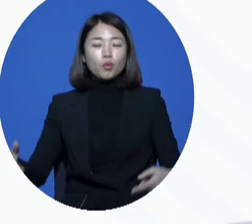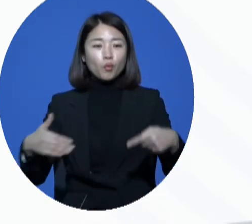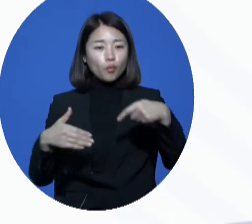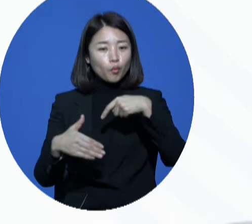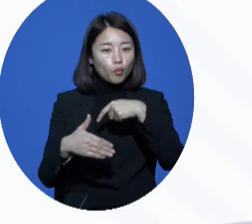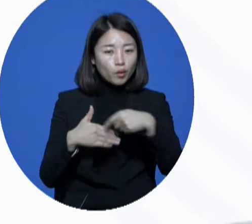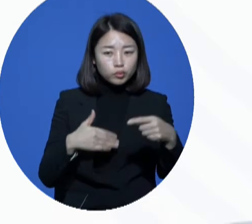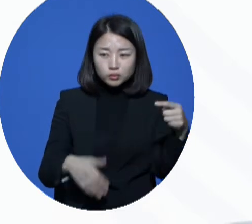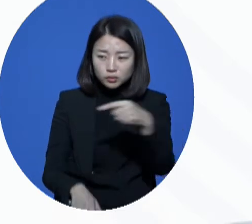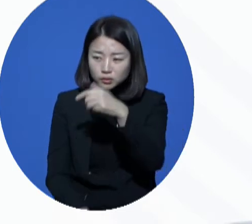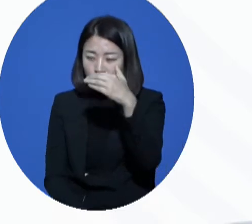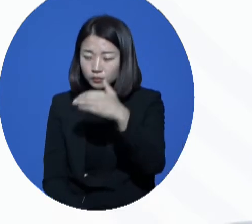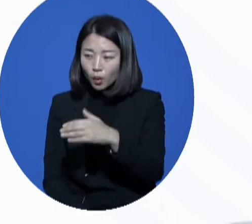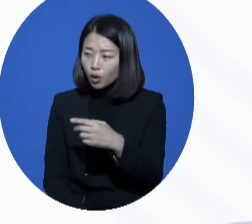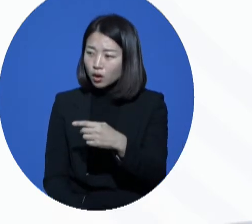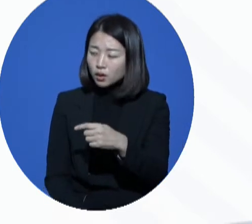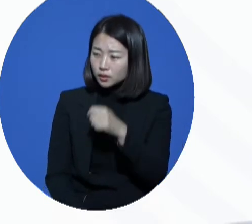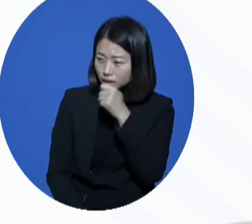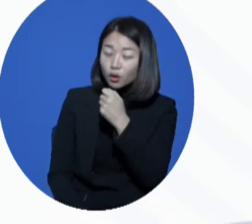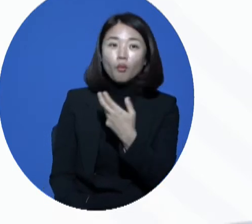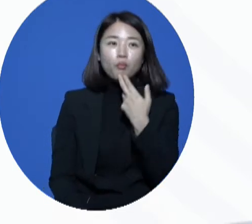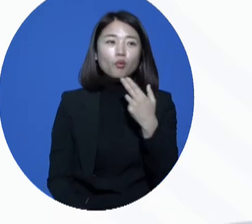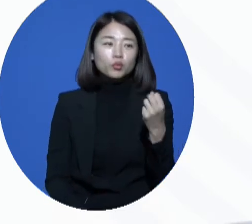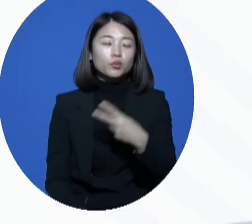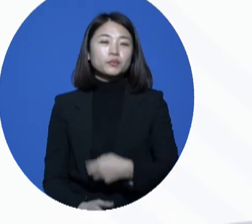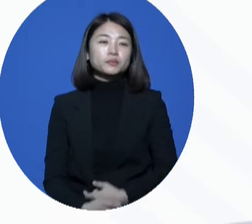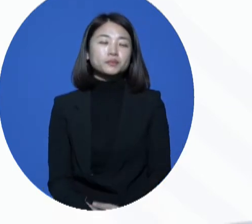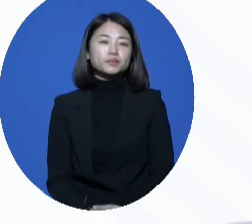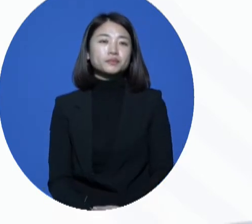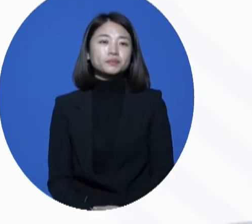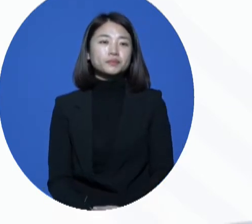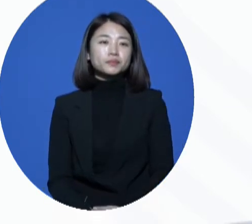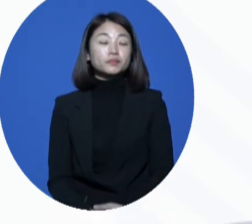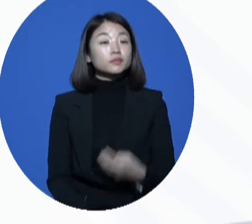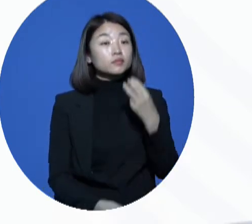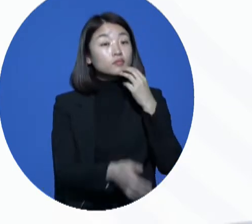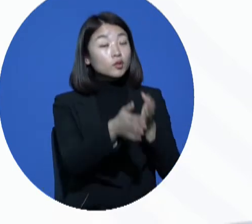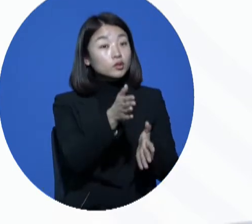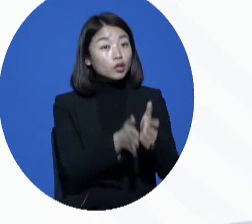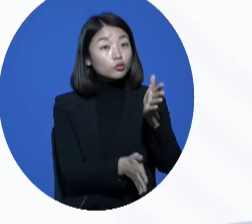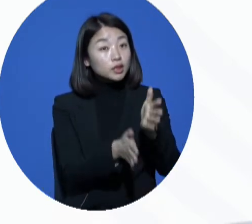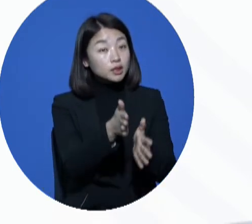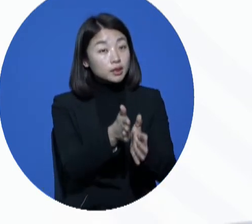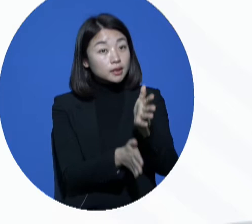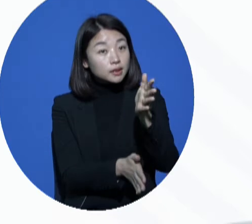인권 침해에 대해서 이분은 말씀을 하셨는데요. 사회는 지금 이게 이제 서울시가